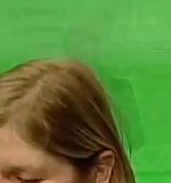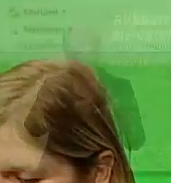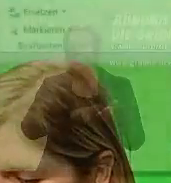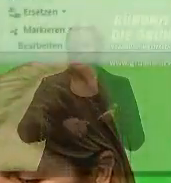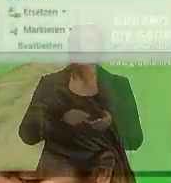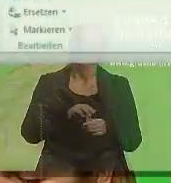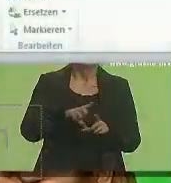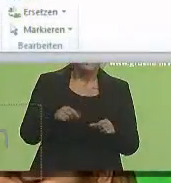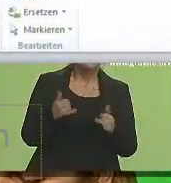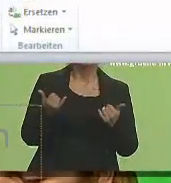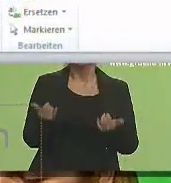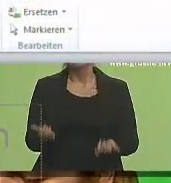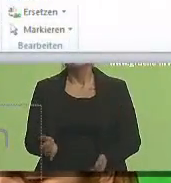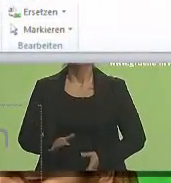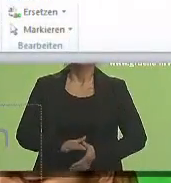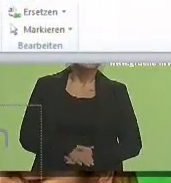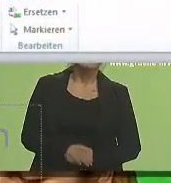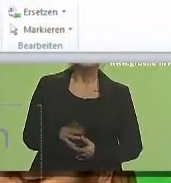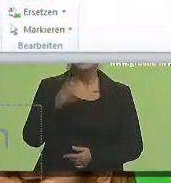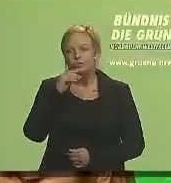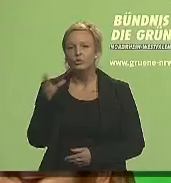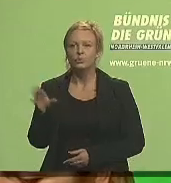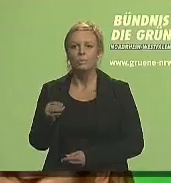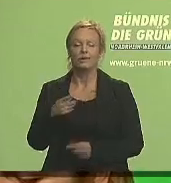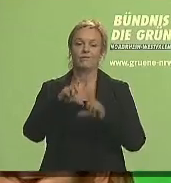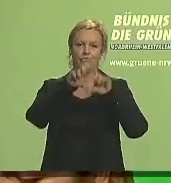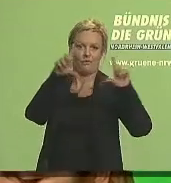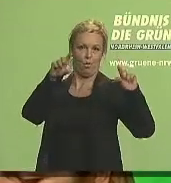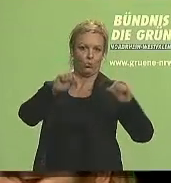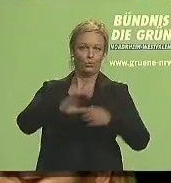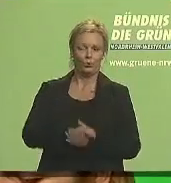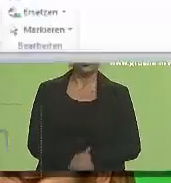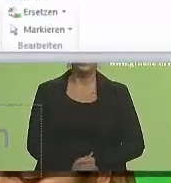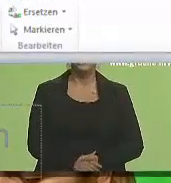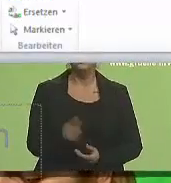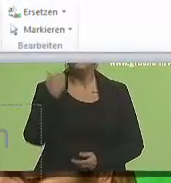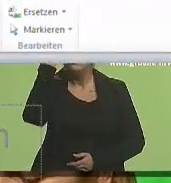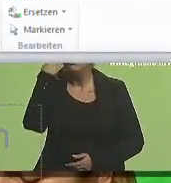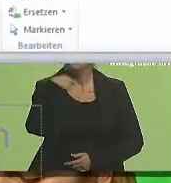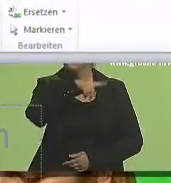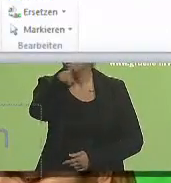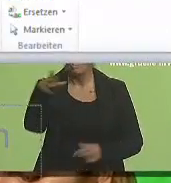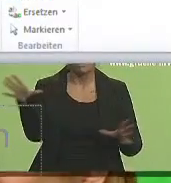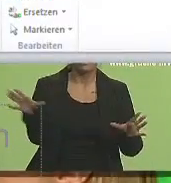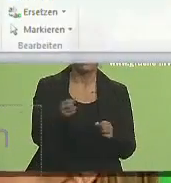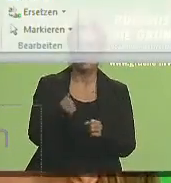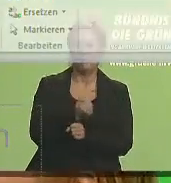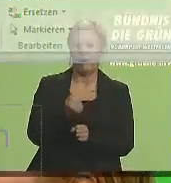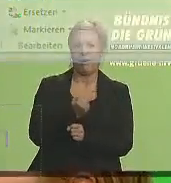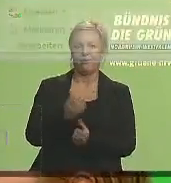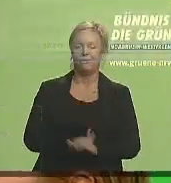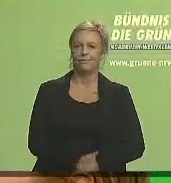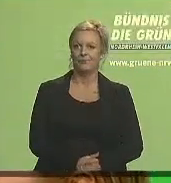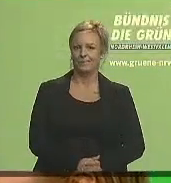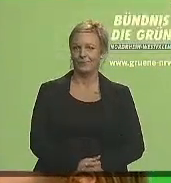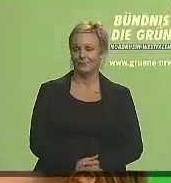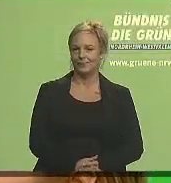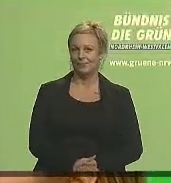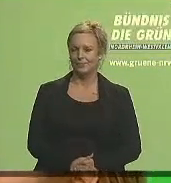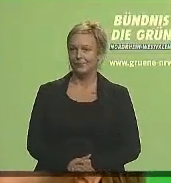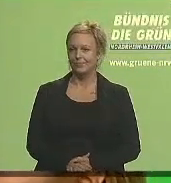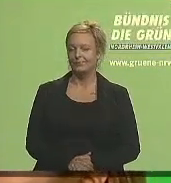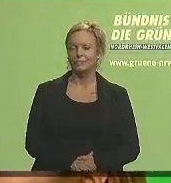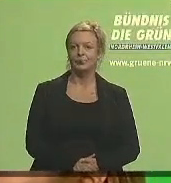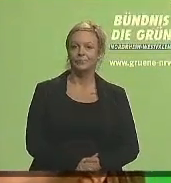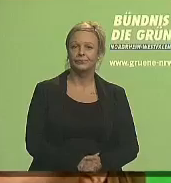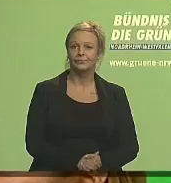der Stelle und da wollen wir euch jetzt schon mal bitten mitzumachen und wollen euch jetzt so ein paar Sachen mal